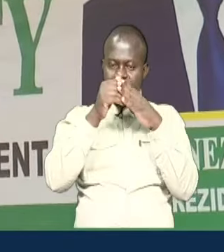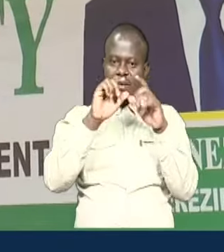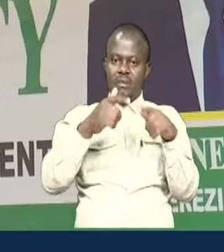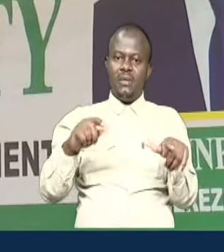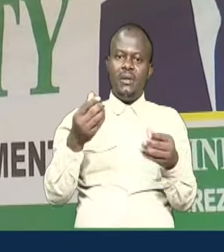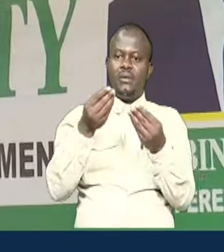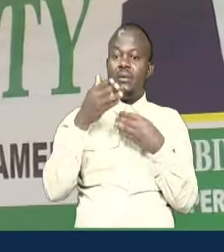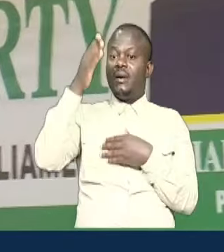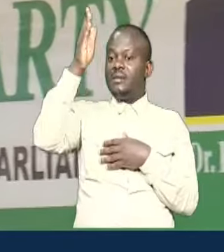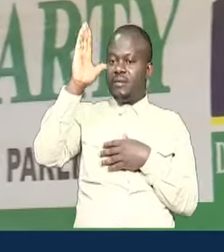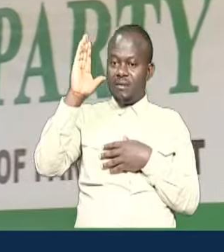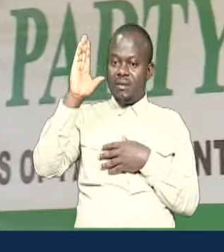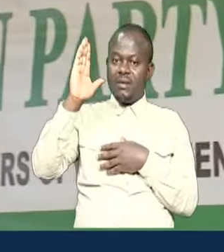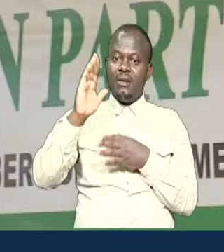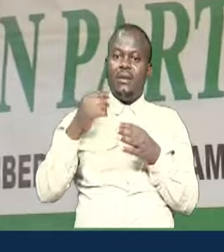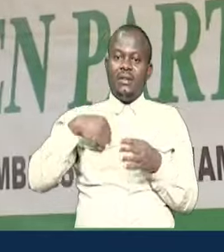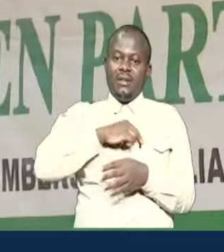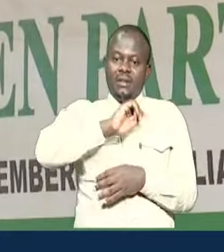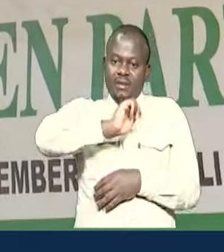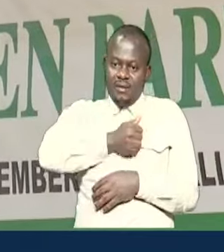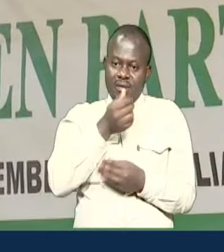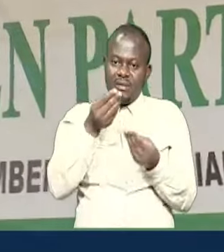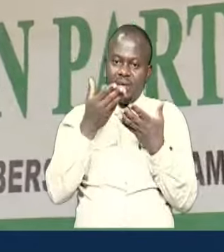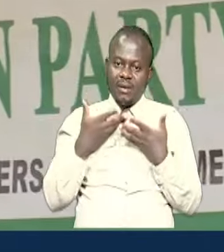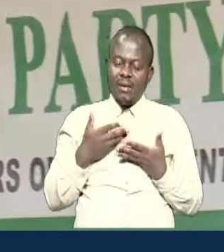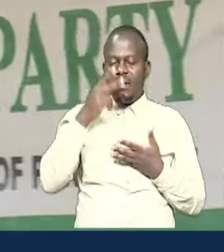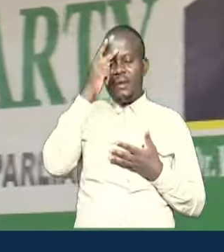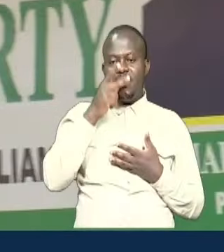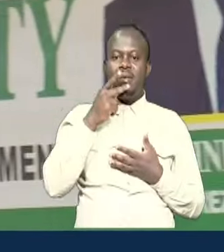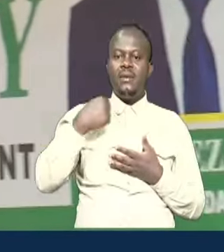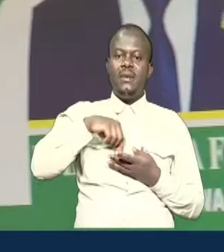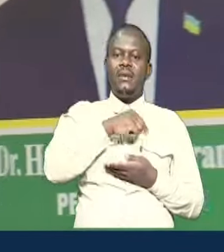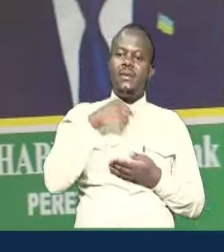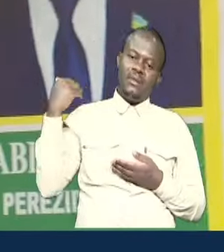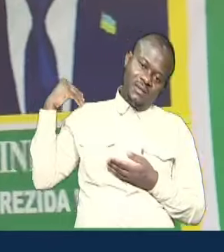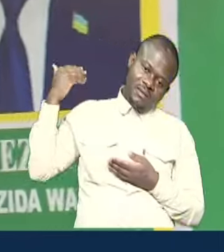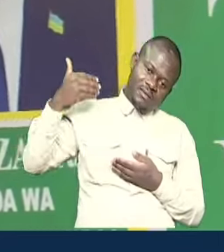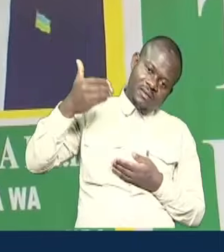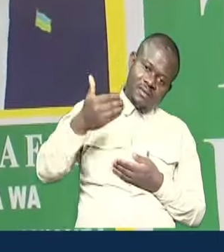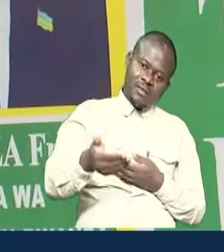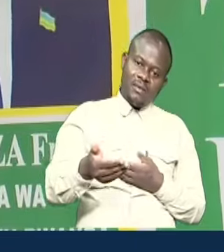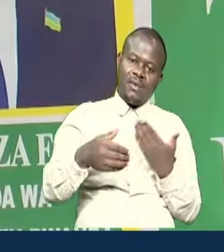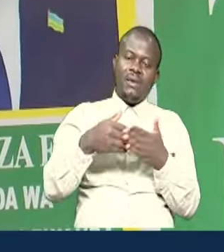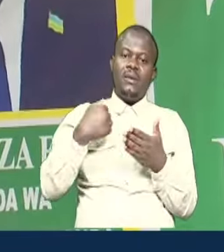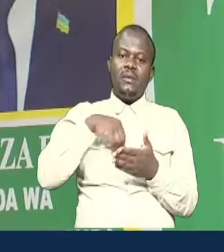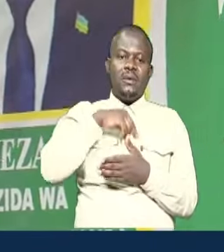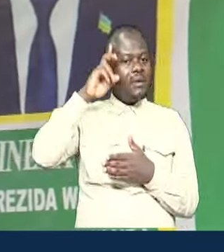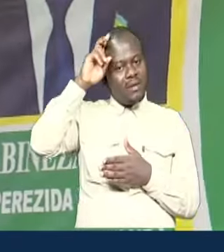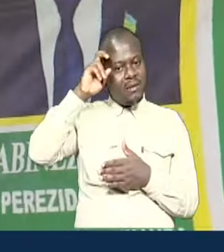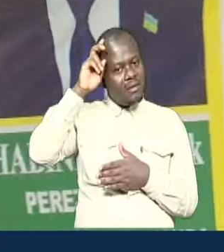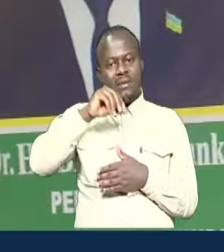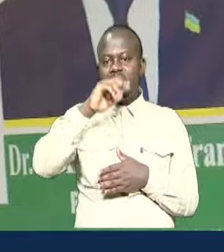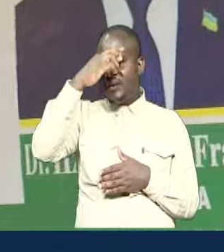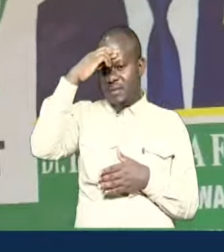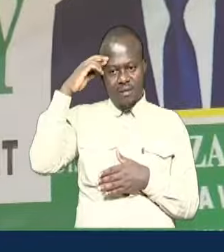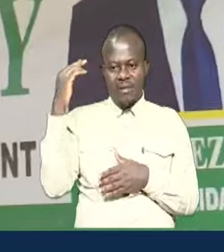twabuhawe n'Imana ni gakondo yacu twaburazwe n'ababyeyi bacu basohoka n'abasogokuruza bacu twumva yuko nta